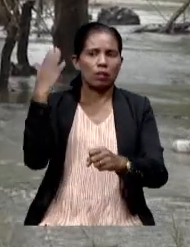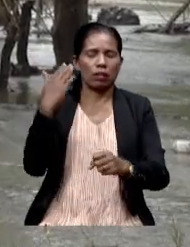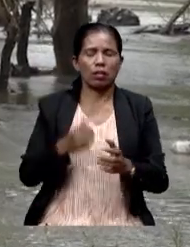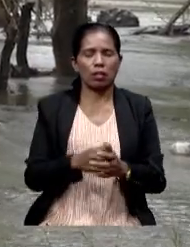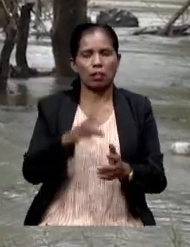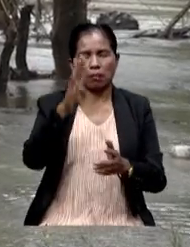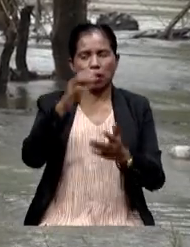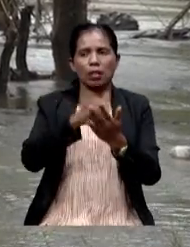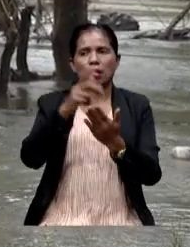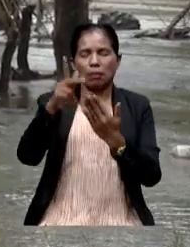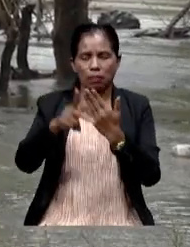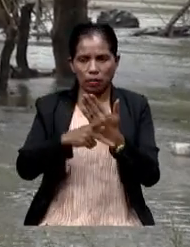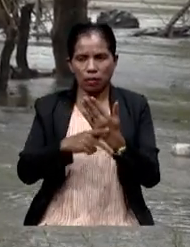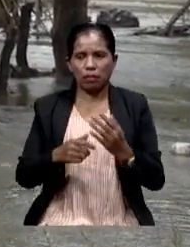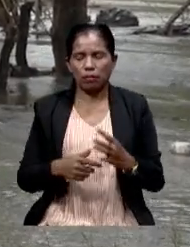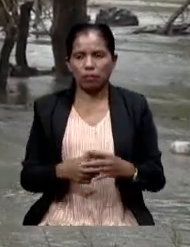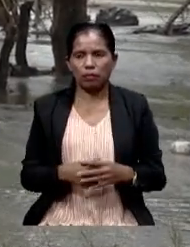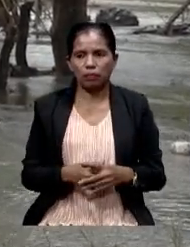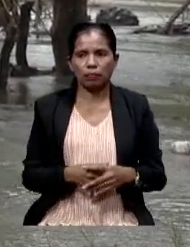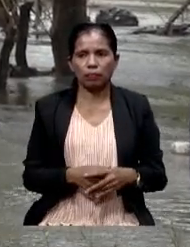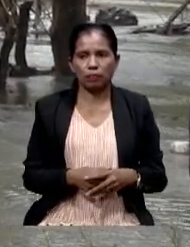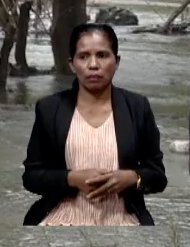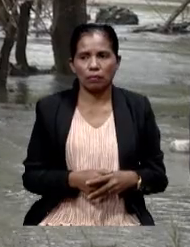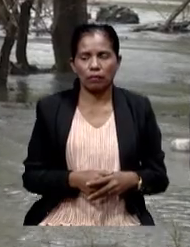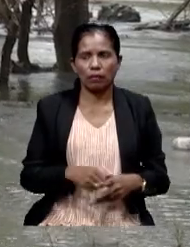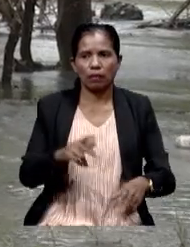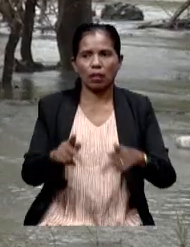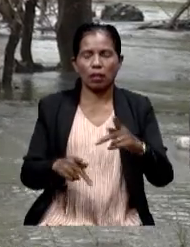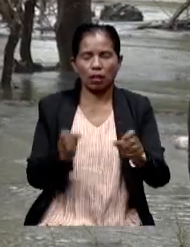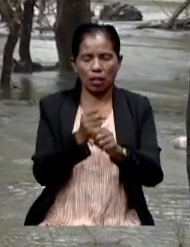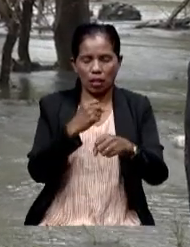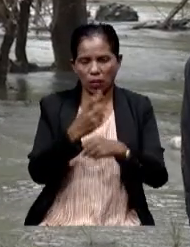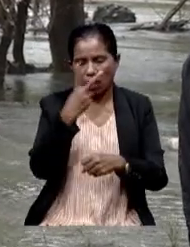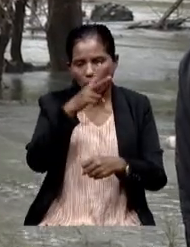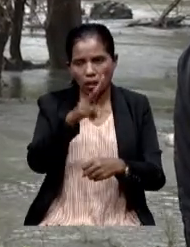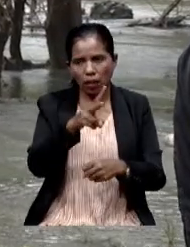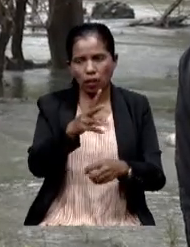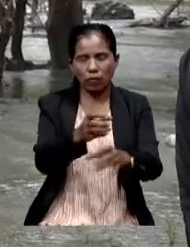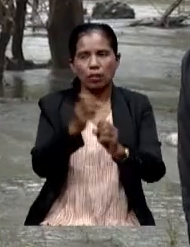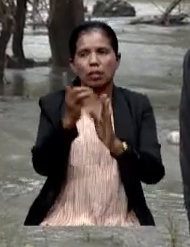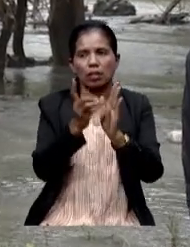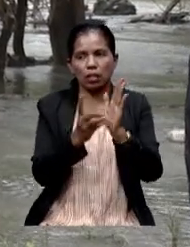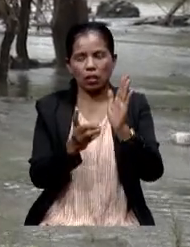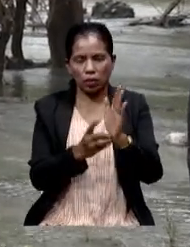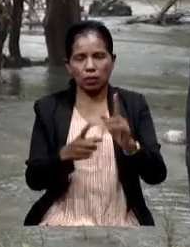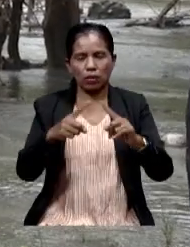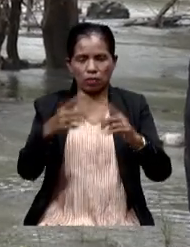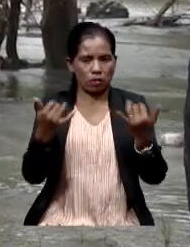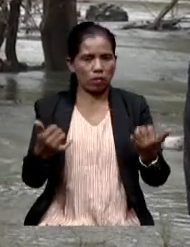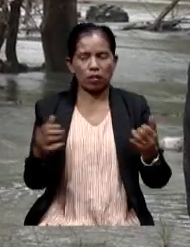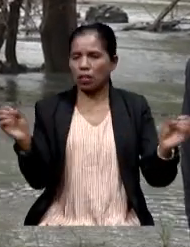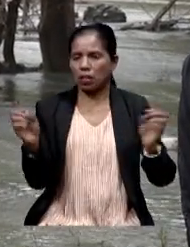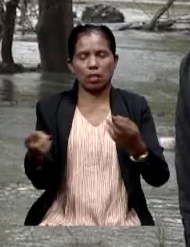april mas iha intidad de lubuk kita ke mai halo na survei fotiona dados mas tohin lor lai